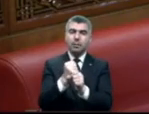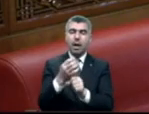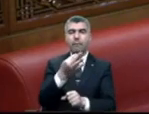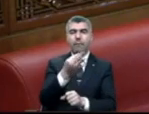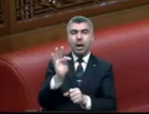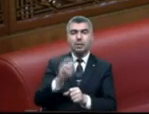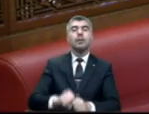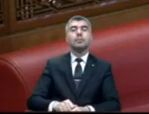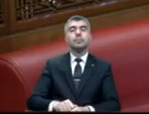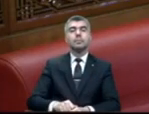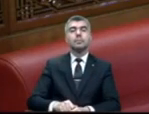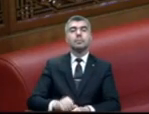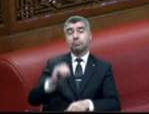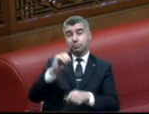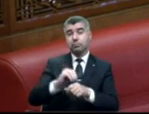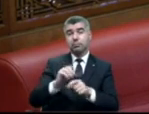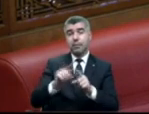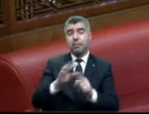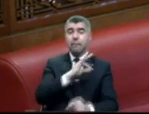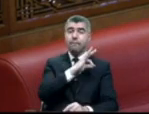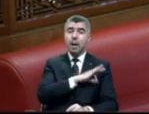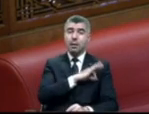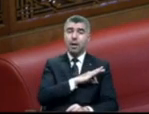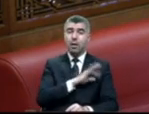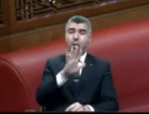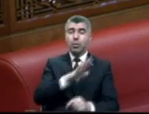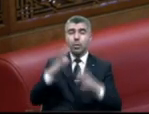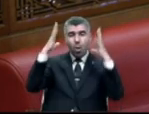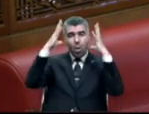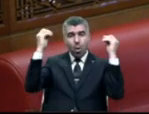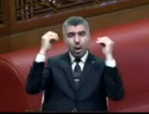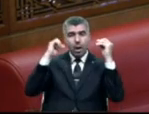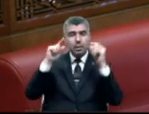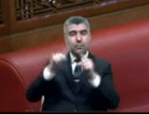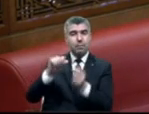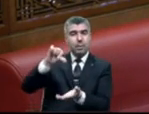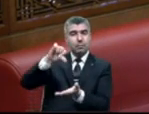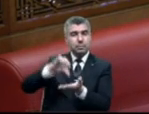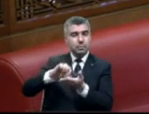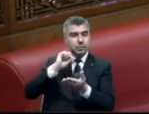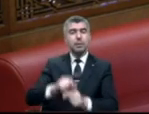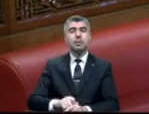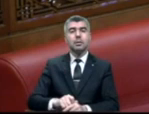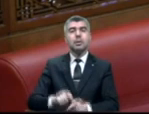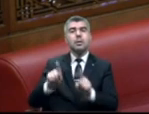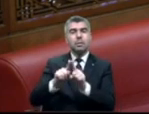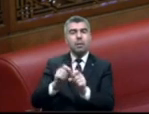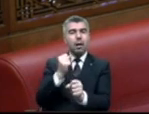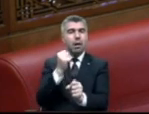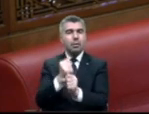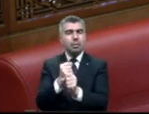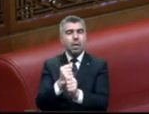بالديار الفرنسية، ودراسة إمكانية الاستفادة من فرص الشغل بهولندا معبر عنها من قبل جهات